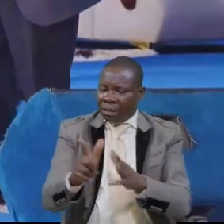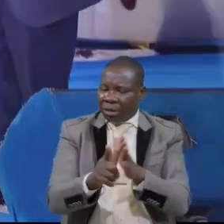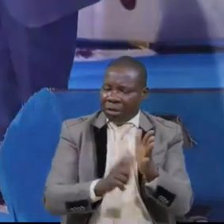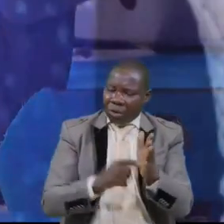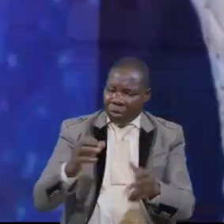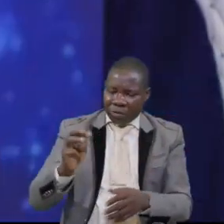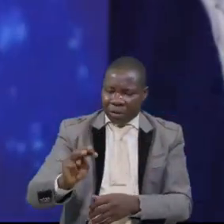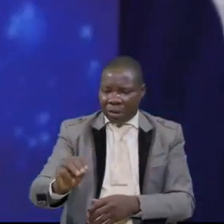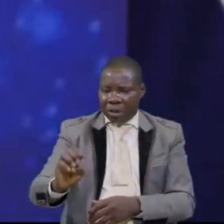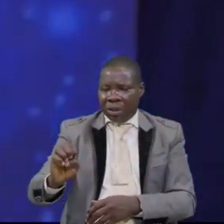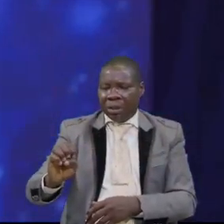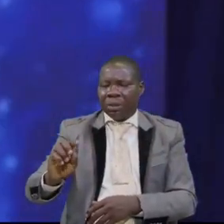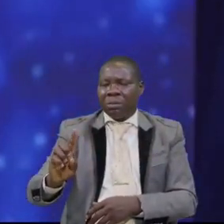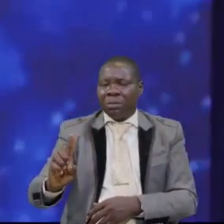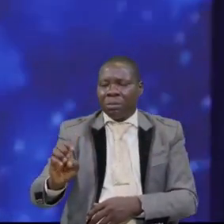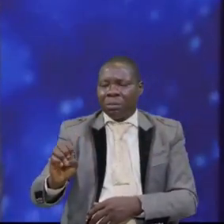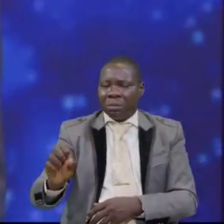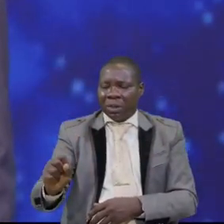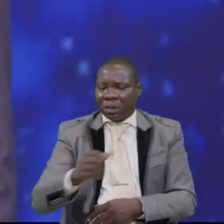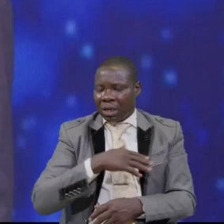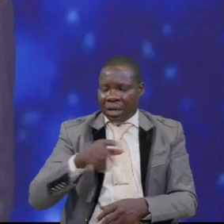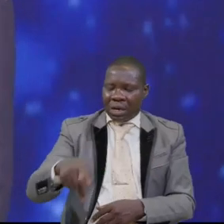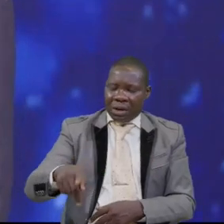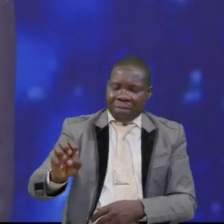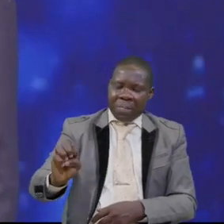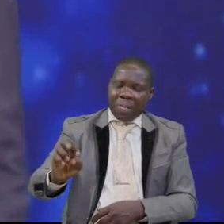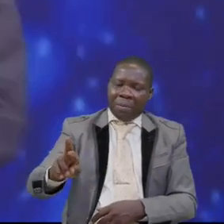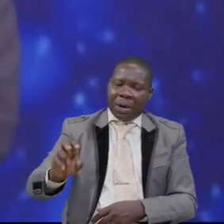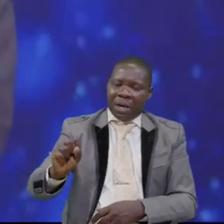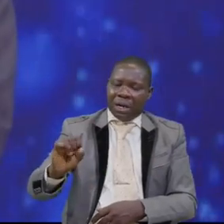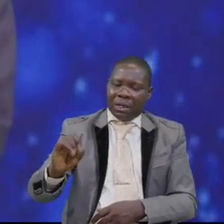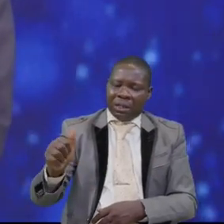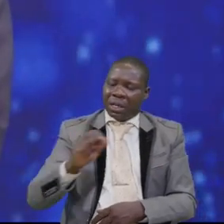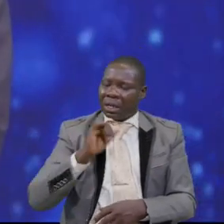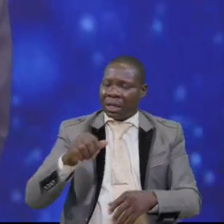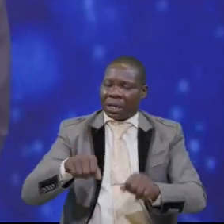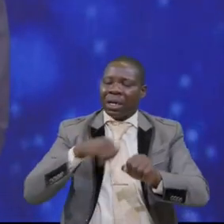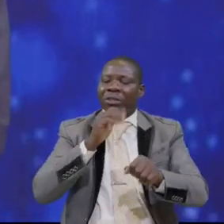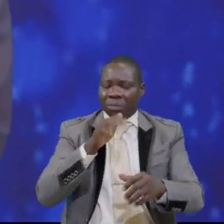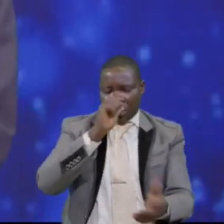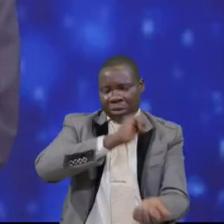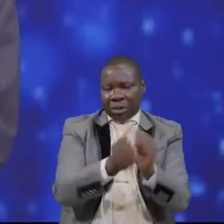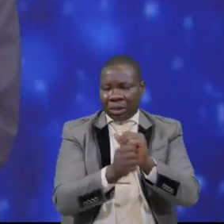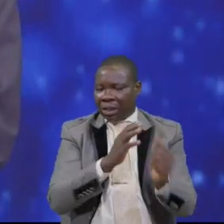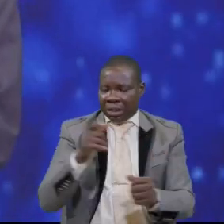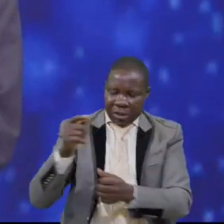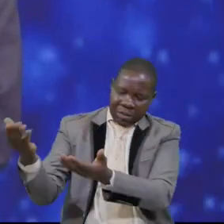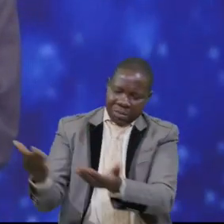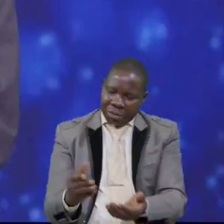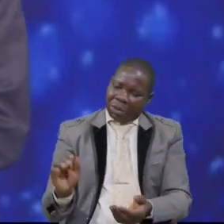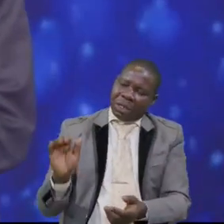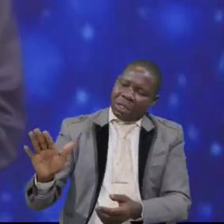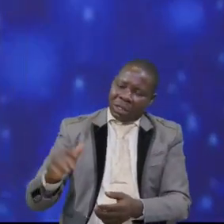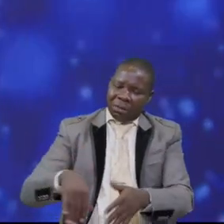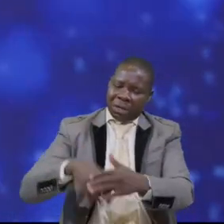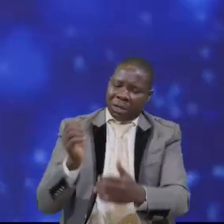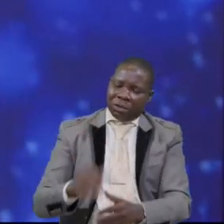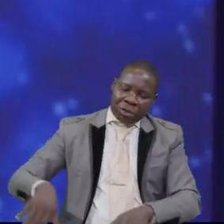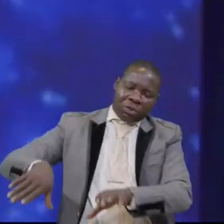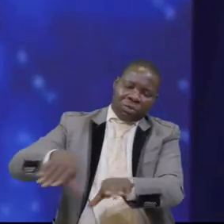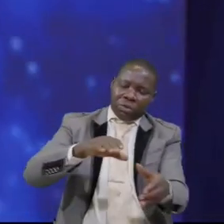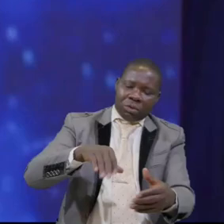changé. Ils l'ont sorti. Ils l'ont jeté dans la fosse aux lions. Et les lions n'ont